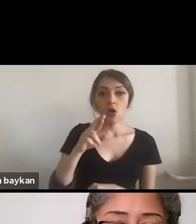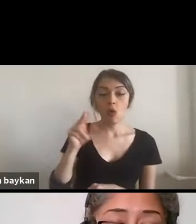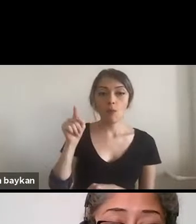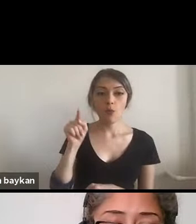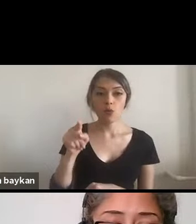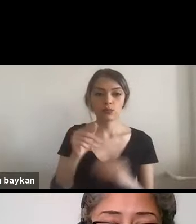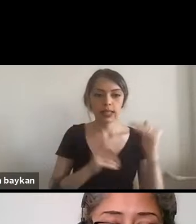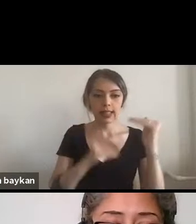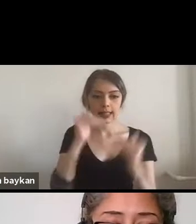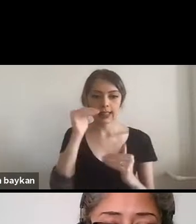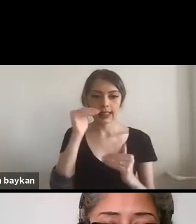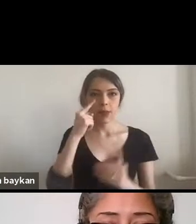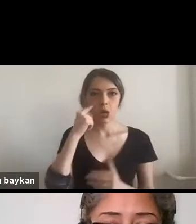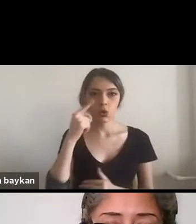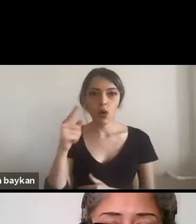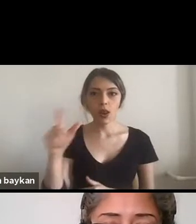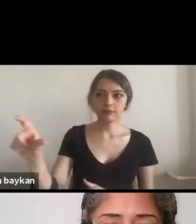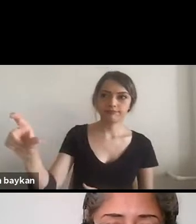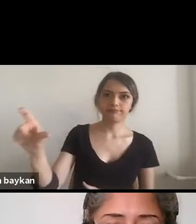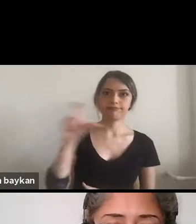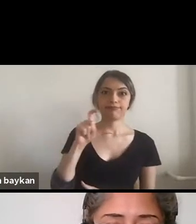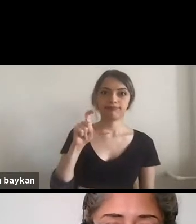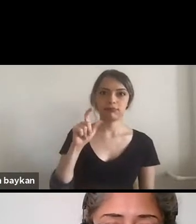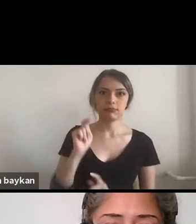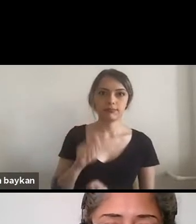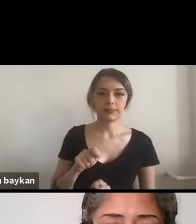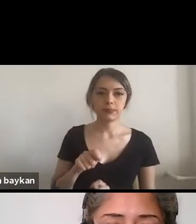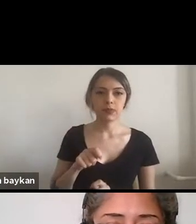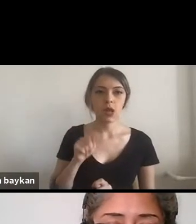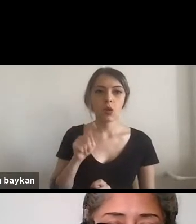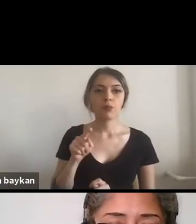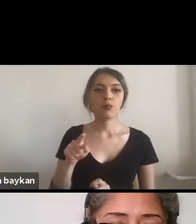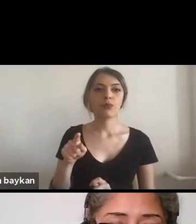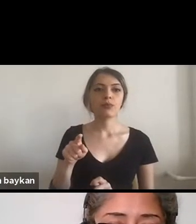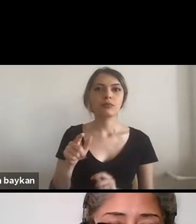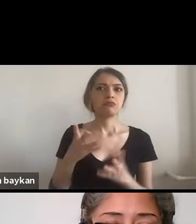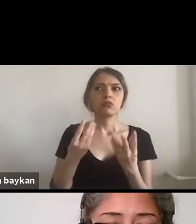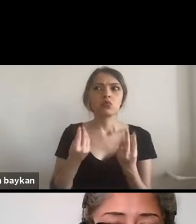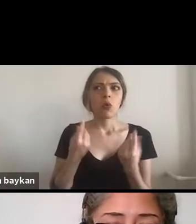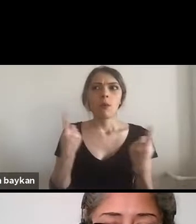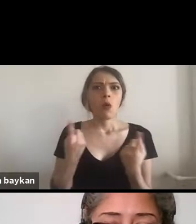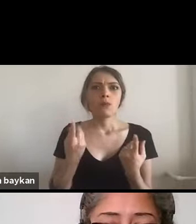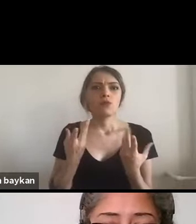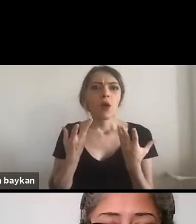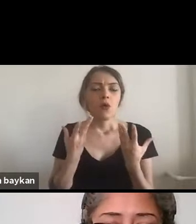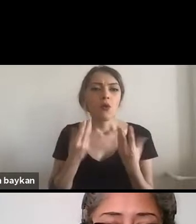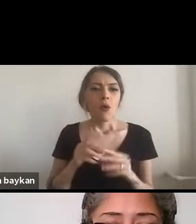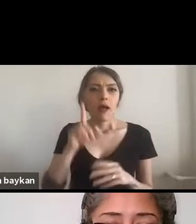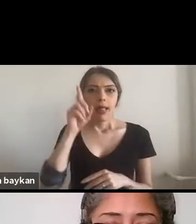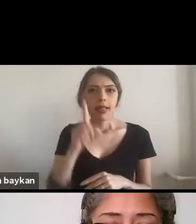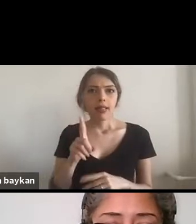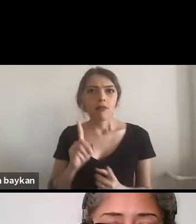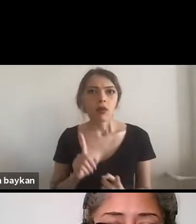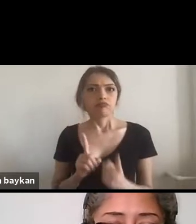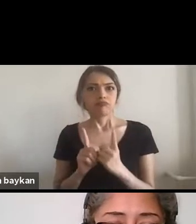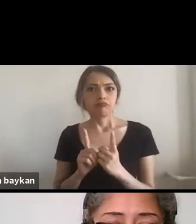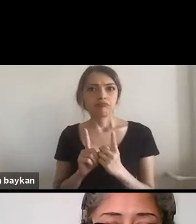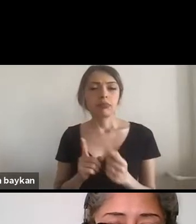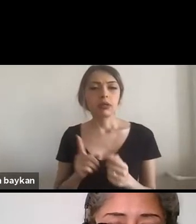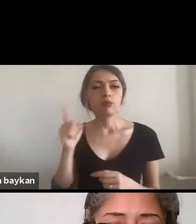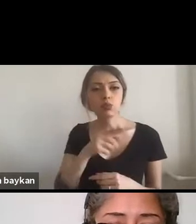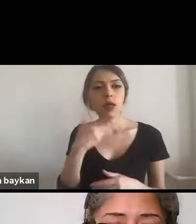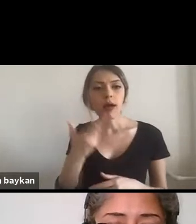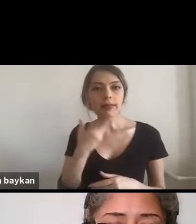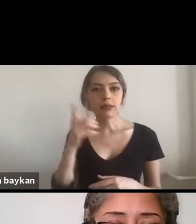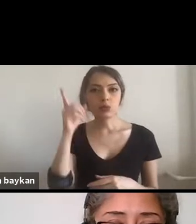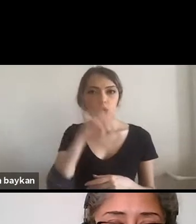yaptığımız değerlendirmelere bir cevap geldi. Bu aslında çok da yaygın olmayan bir durummuş. Bu süreci anlatıyorum. Bu dokümanların hepsi